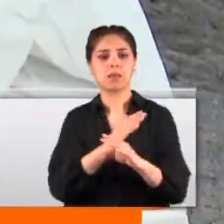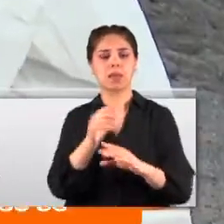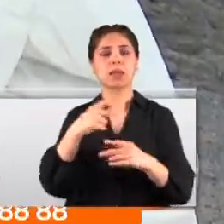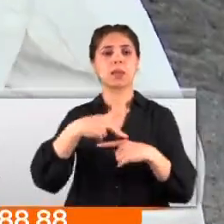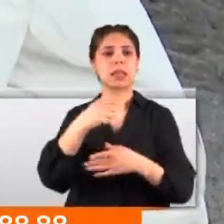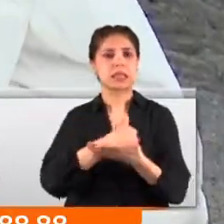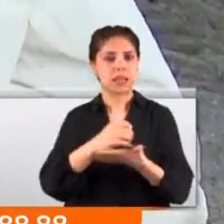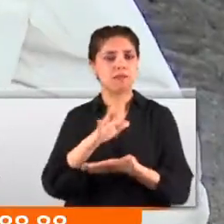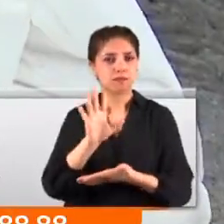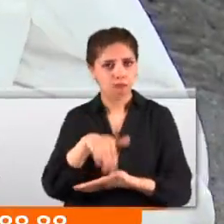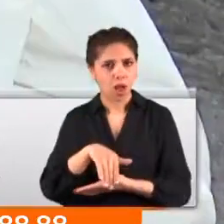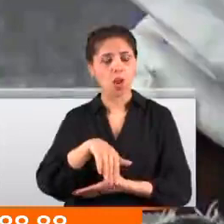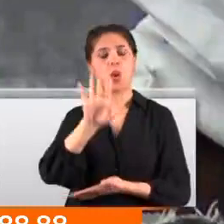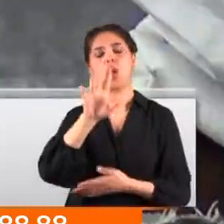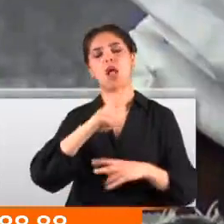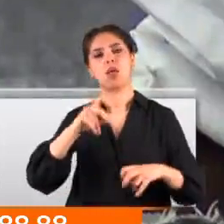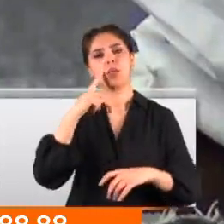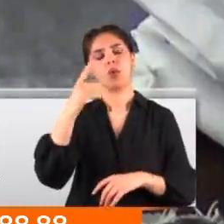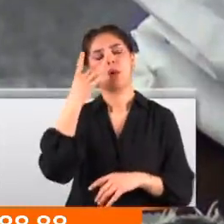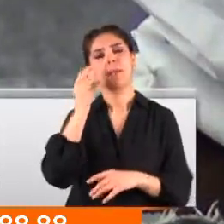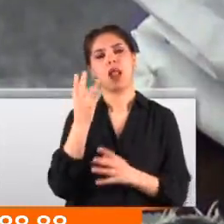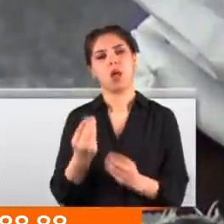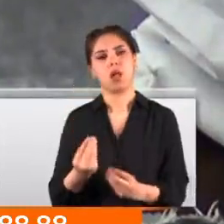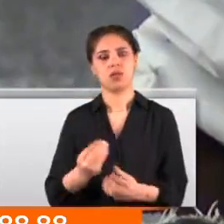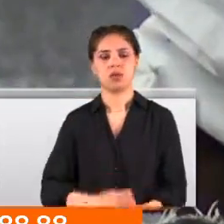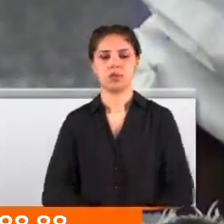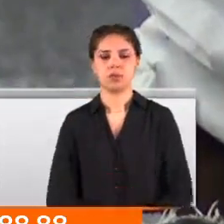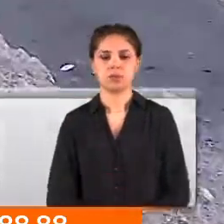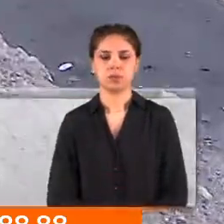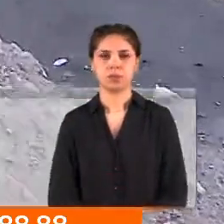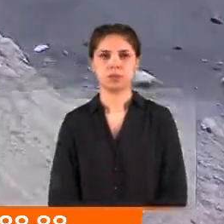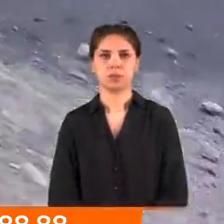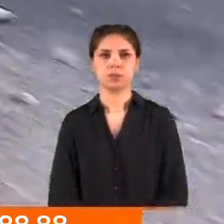maddenin zehirli olup olmadığı ise incelemeden sonra belli olacak.